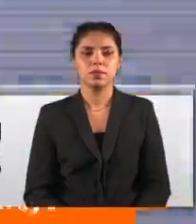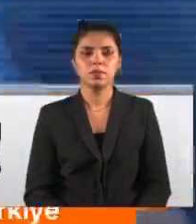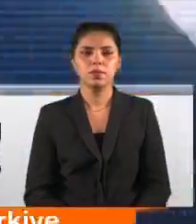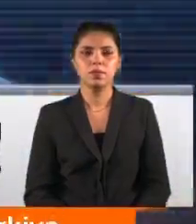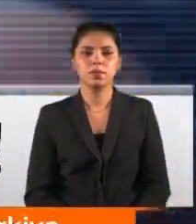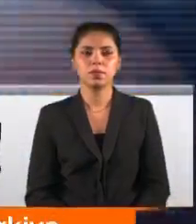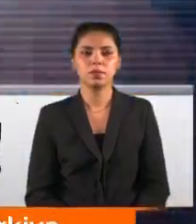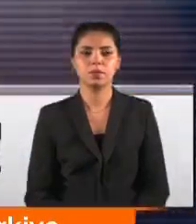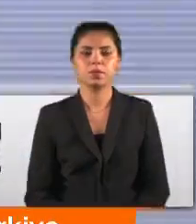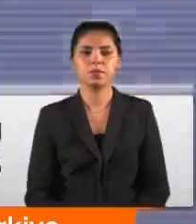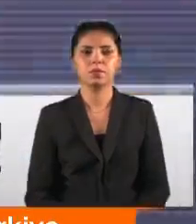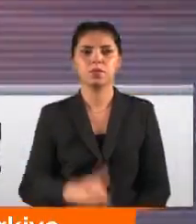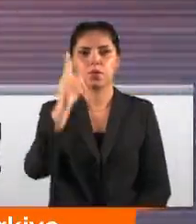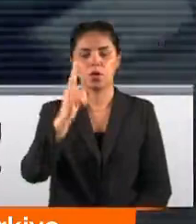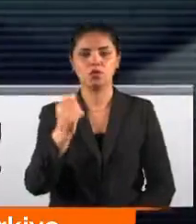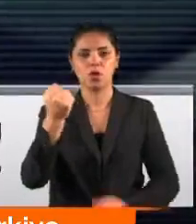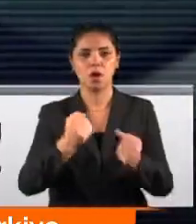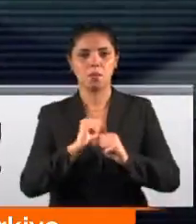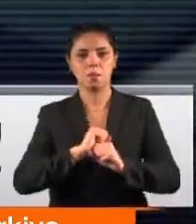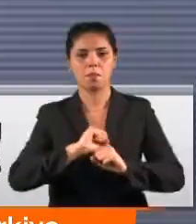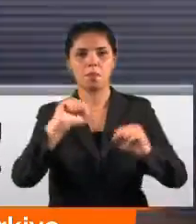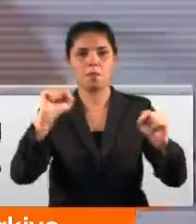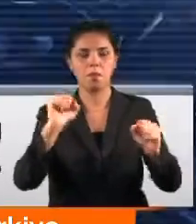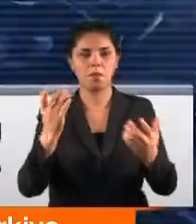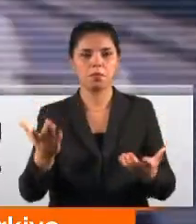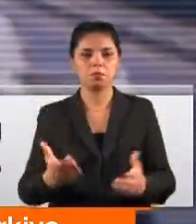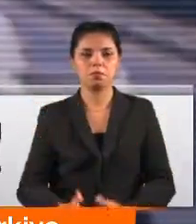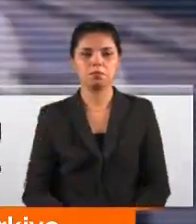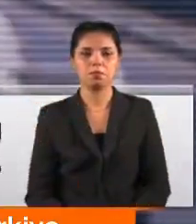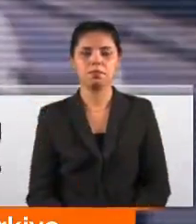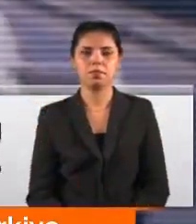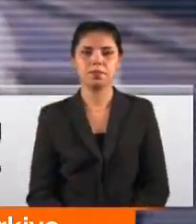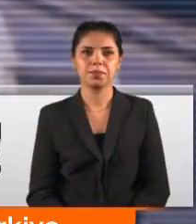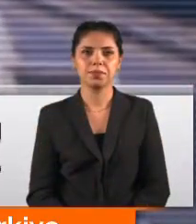önce araba patladı bomba gibi patladı